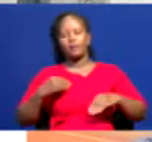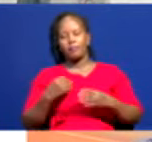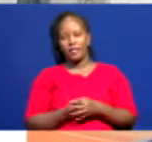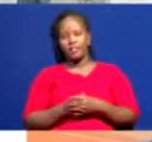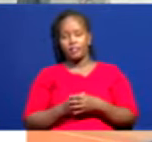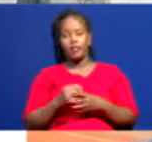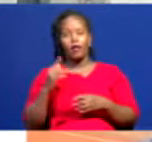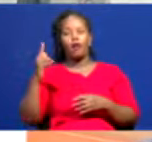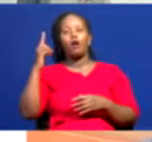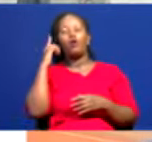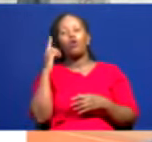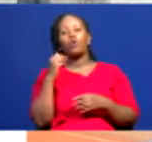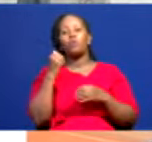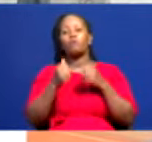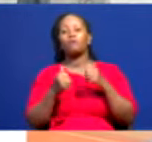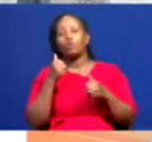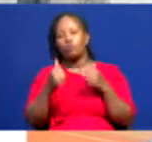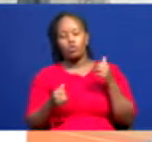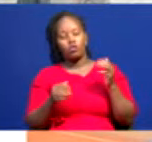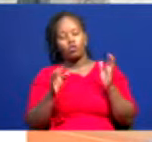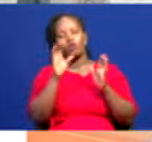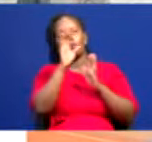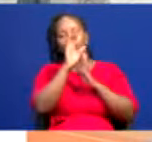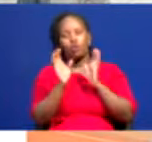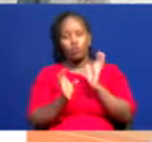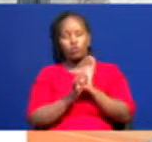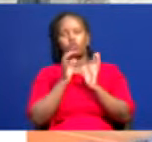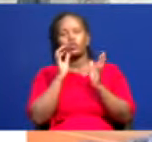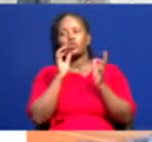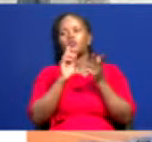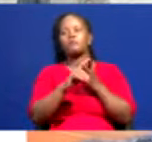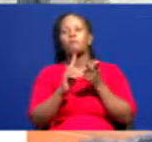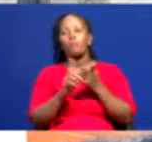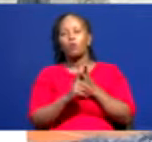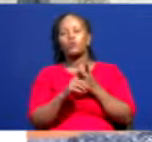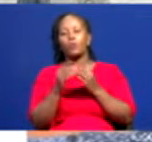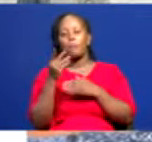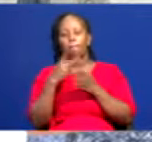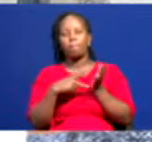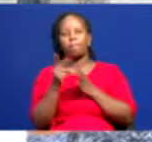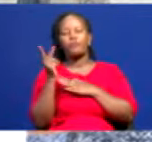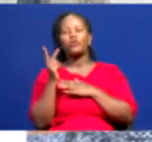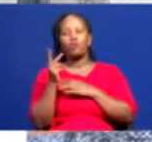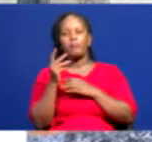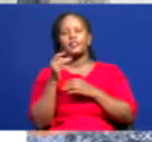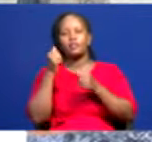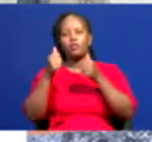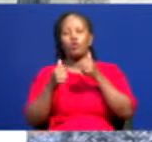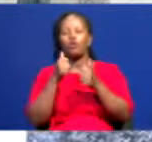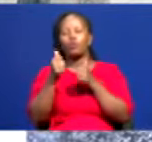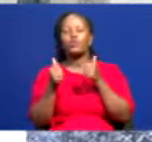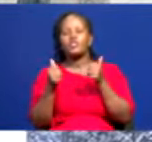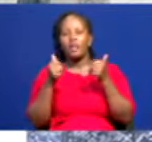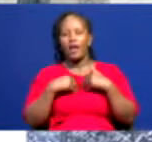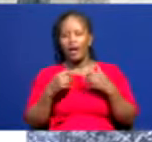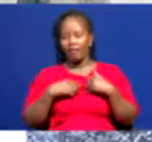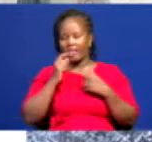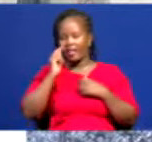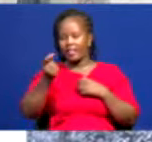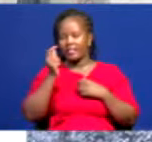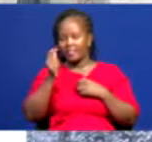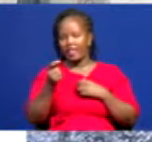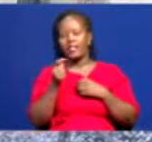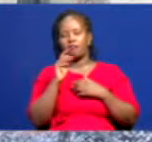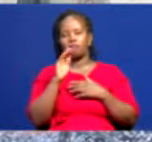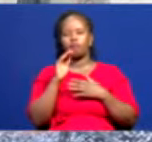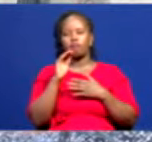sheria zetu kutoka katiba na hata sheria ya procurement ambayo ni ya kupeana kandarasi, na bado